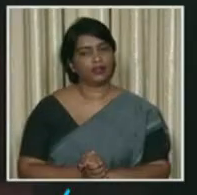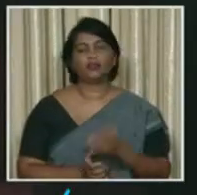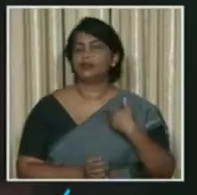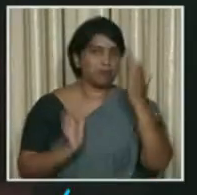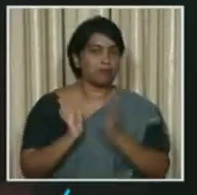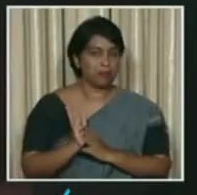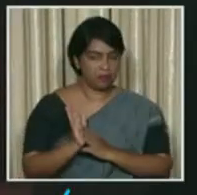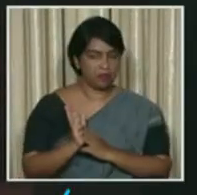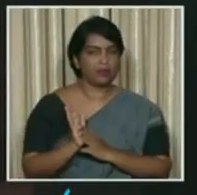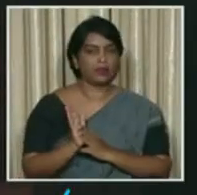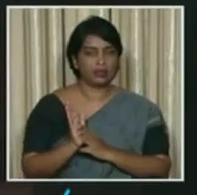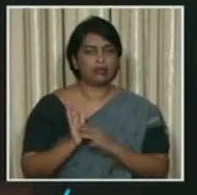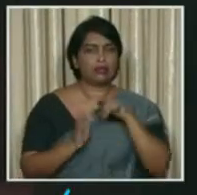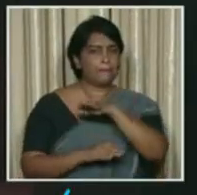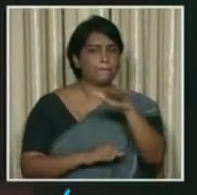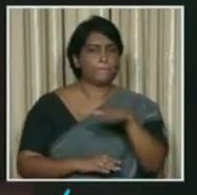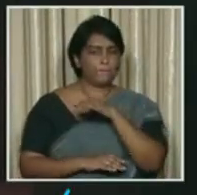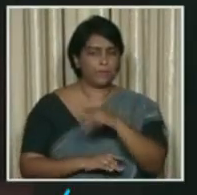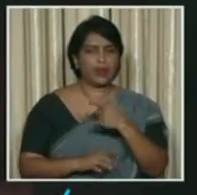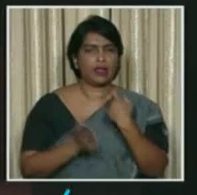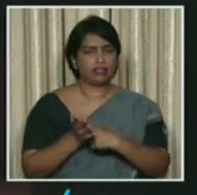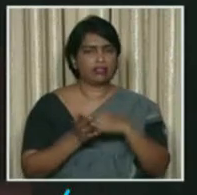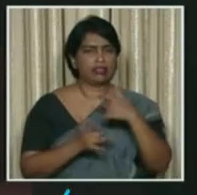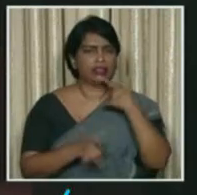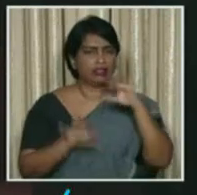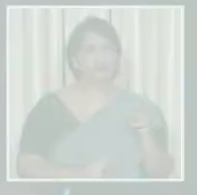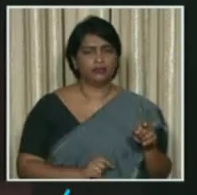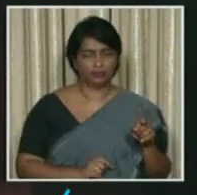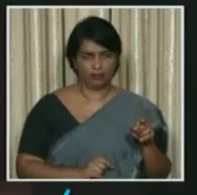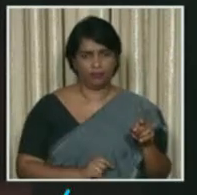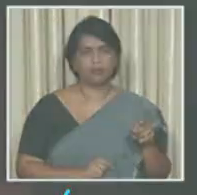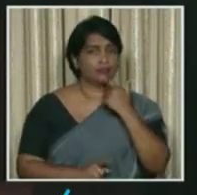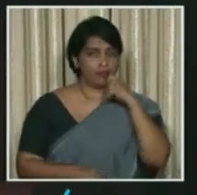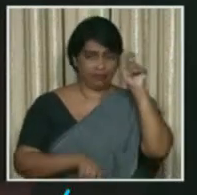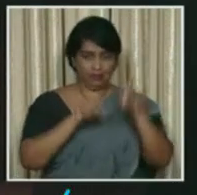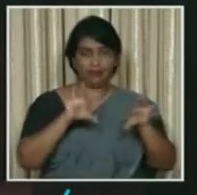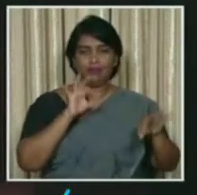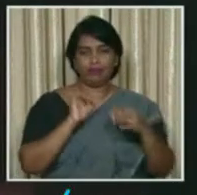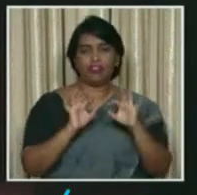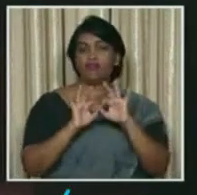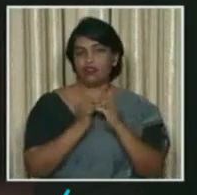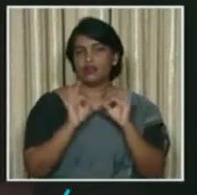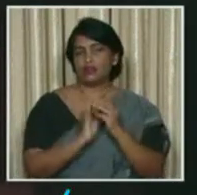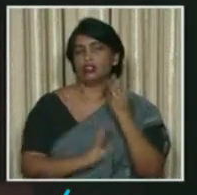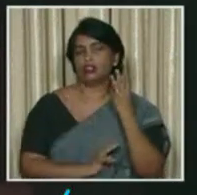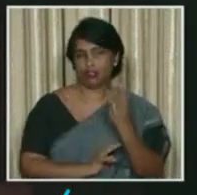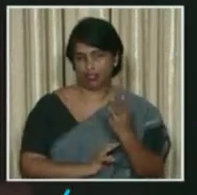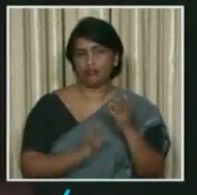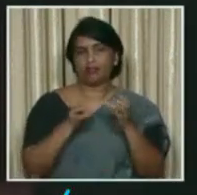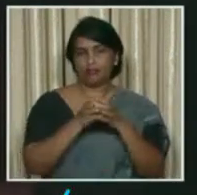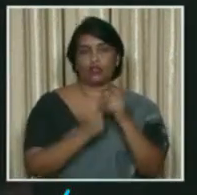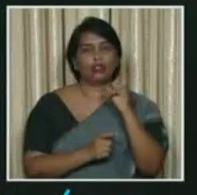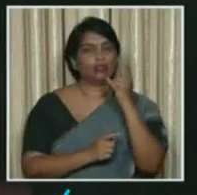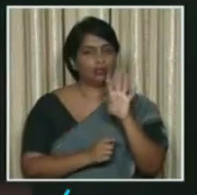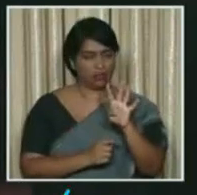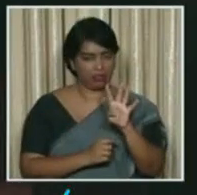මා මාතලේ ඇල් කඩුව ප්‍රදේශයේ රත්වත්ත පහල කොටසේ ජීවත් වුණු වතු ප්‍රජාව. අතරම පවුල් 3ක සමාජිකින් 14